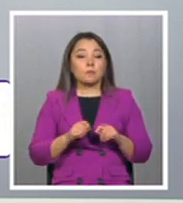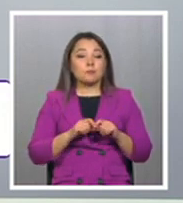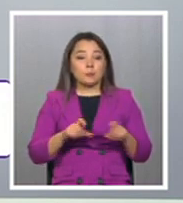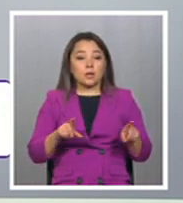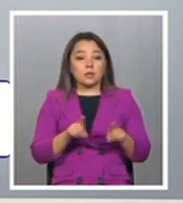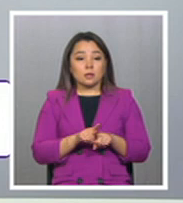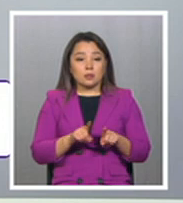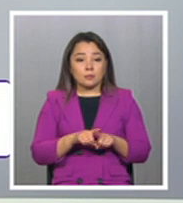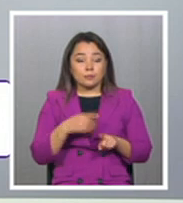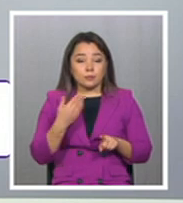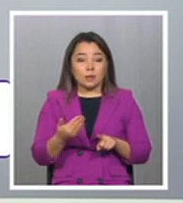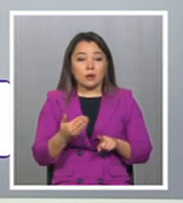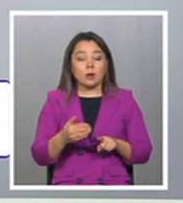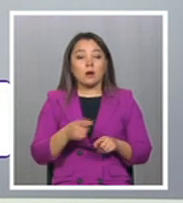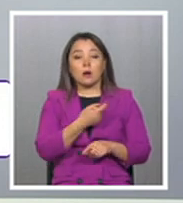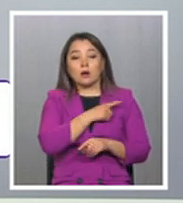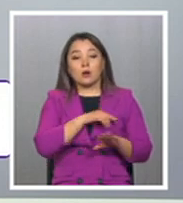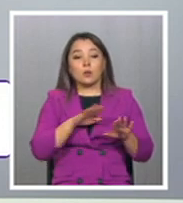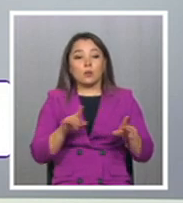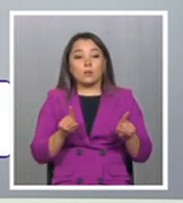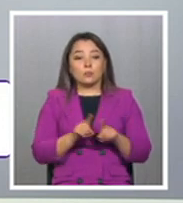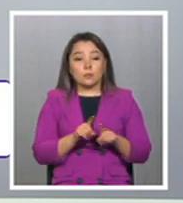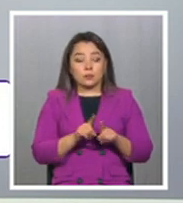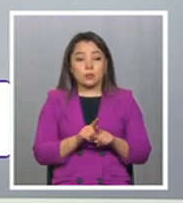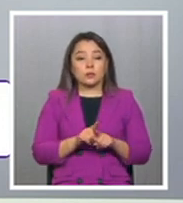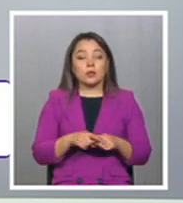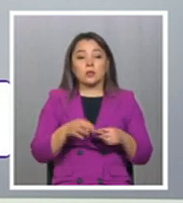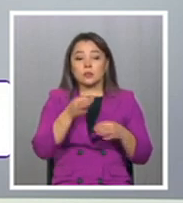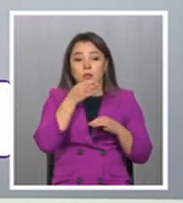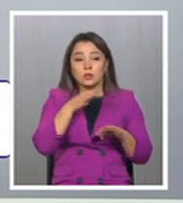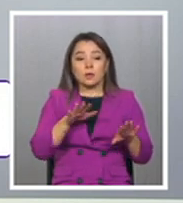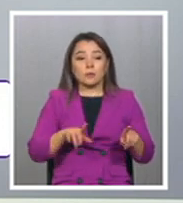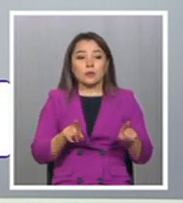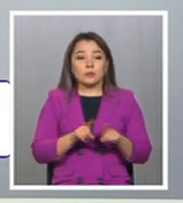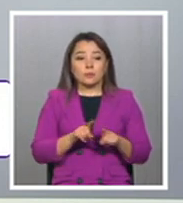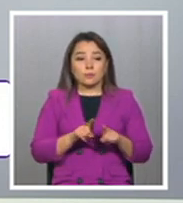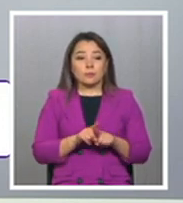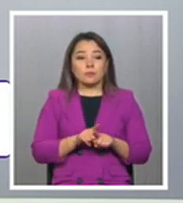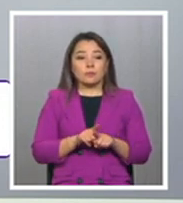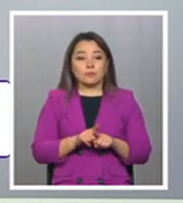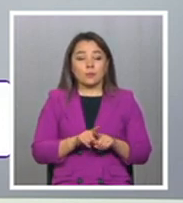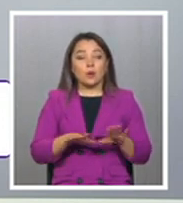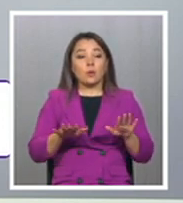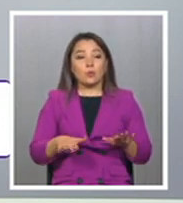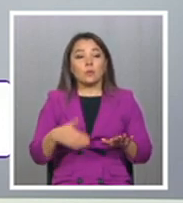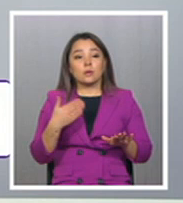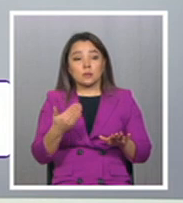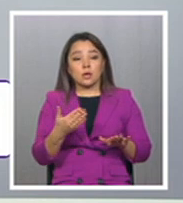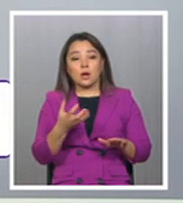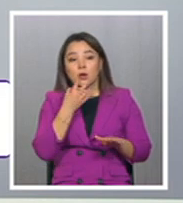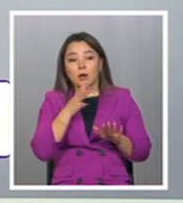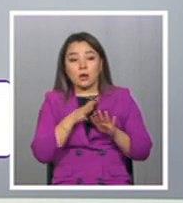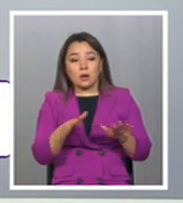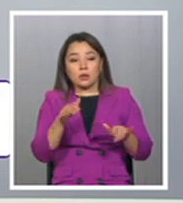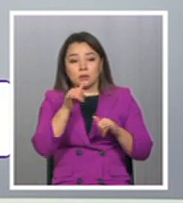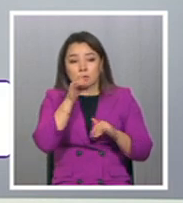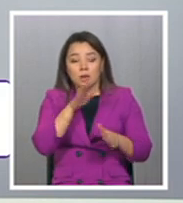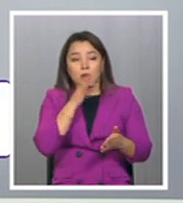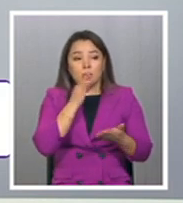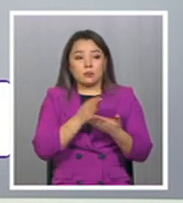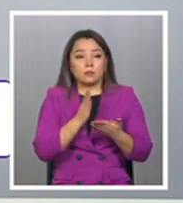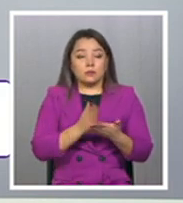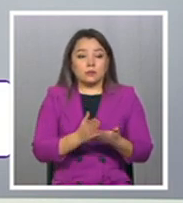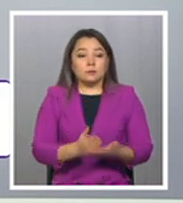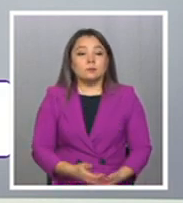мектебімізді, ауруханаларды, яғни кез келген орындарды жылыта алмайды.